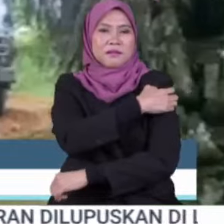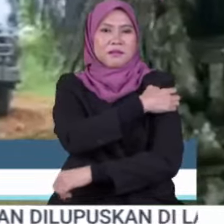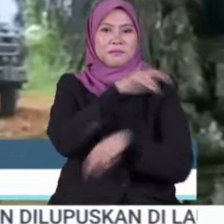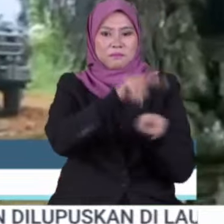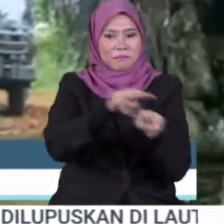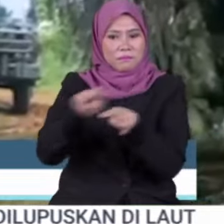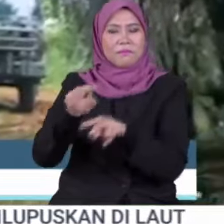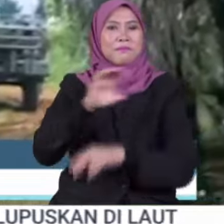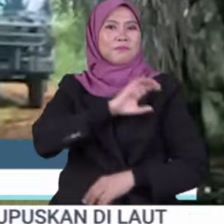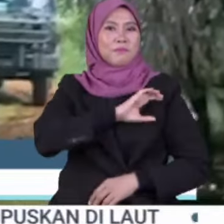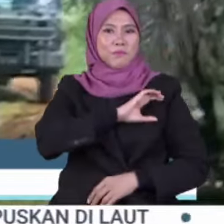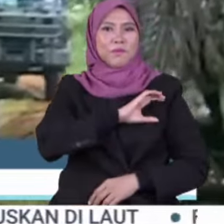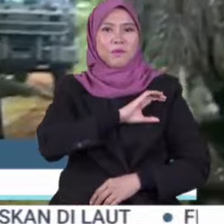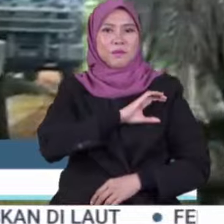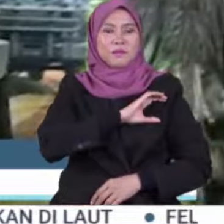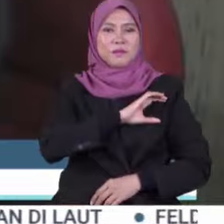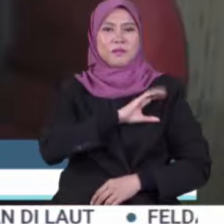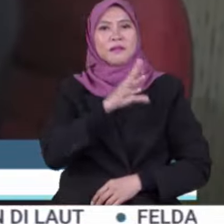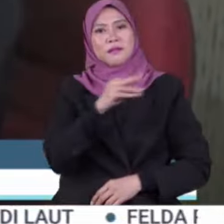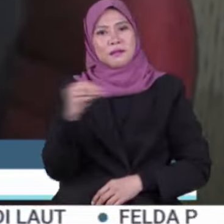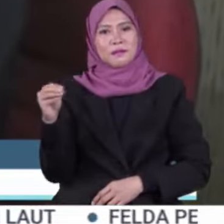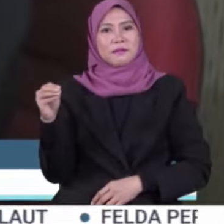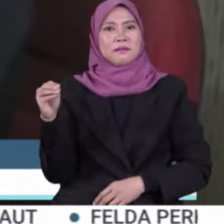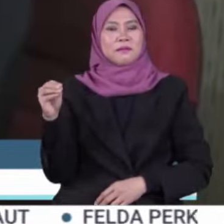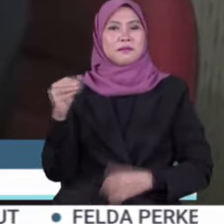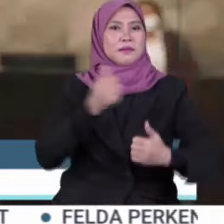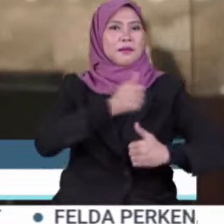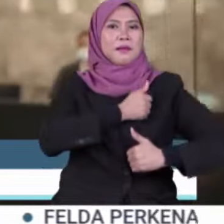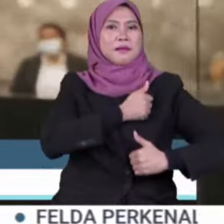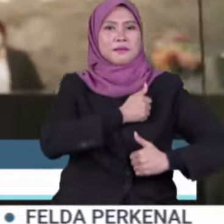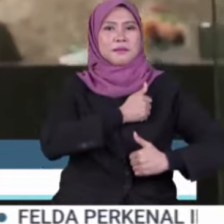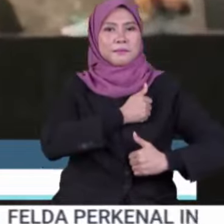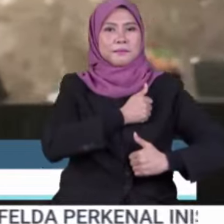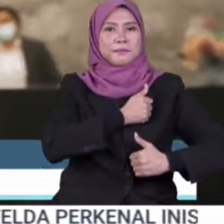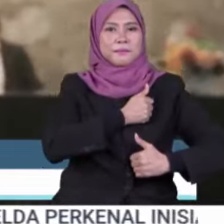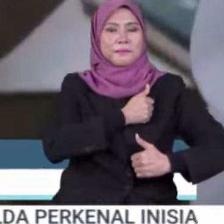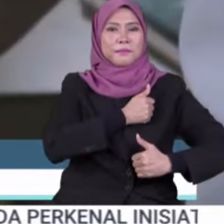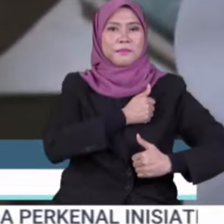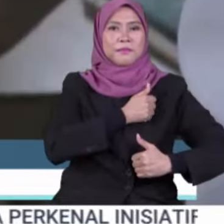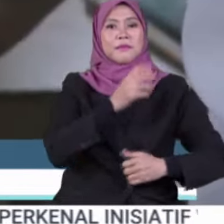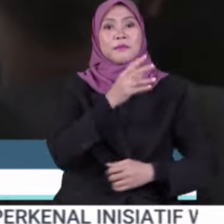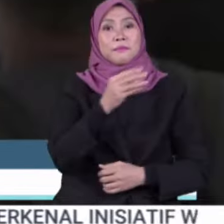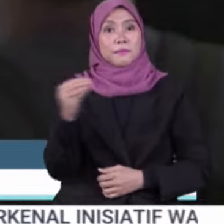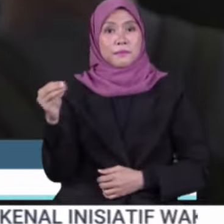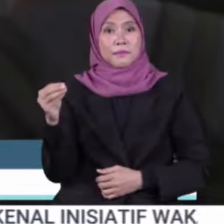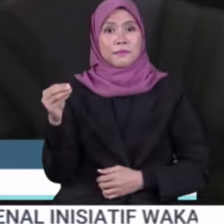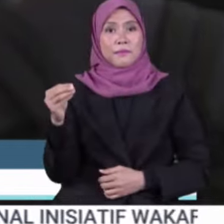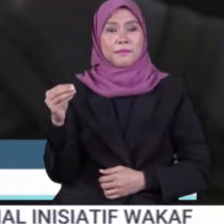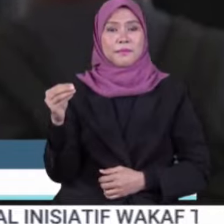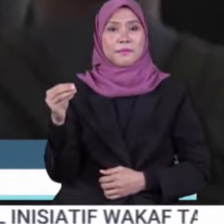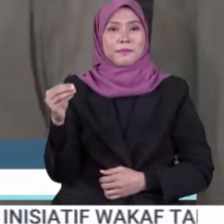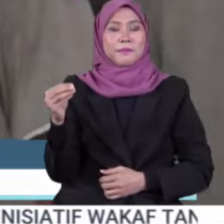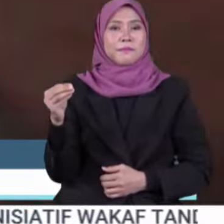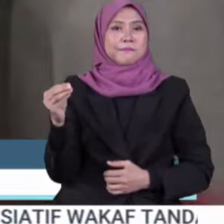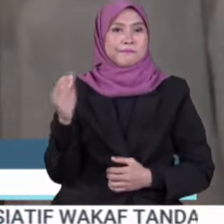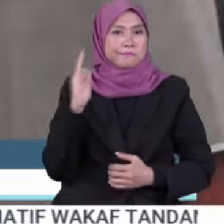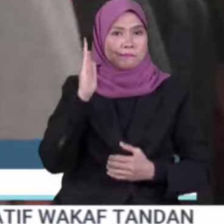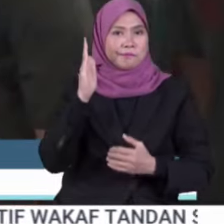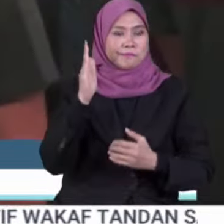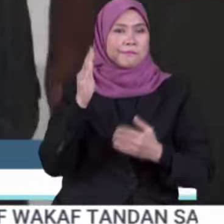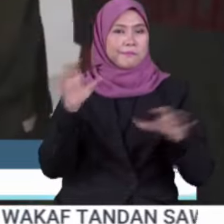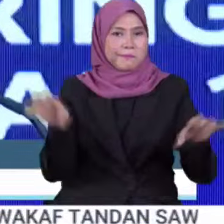pihak PDRM dan juga Angkatan Tentera Malaysia dan juga beberapa langkah yang dilakukan